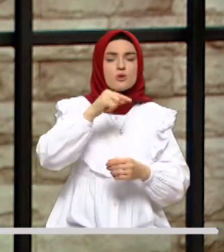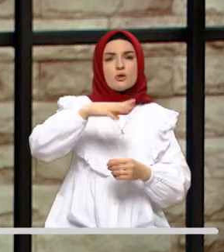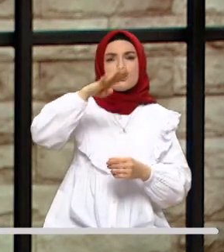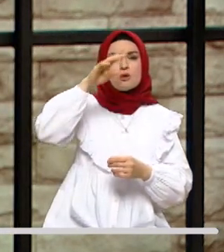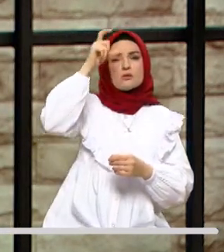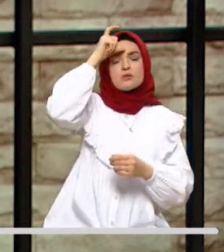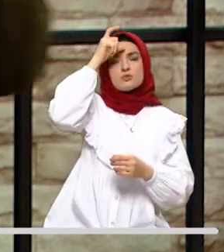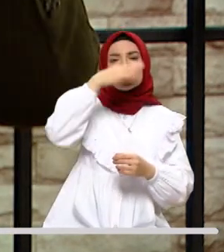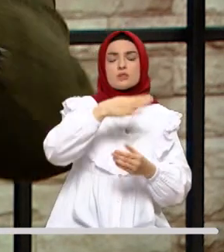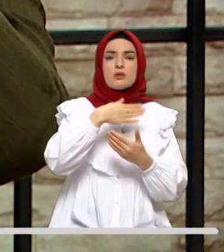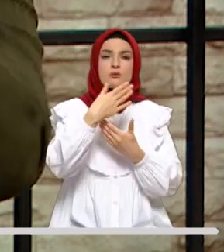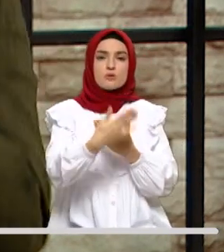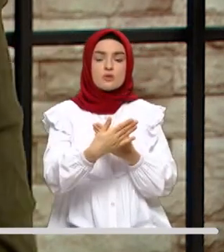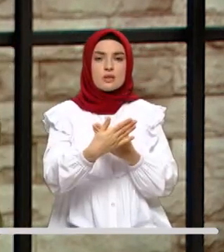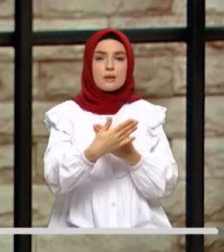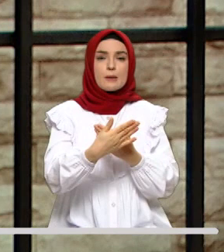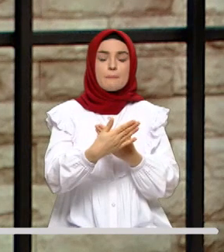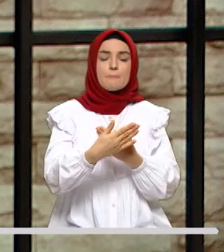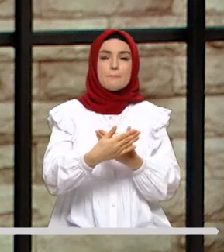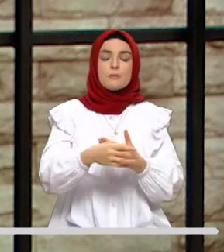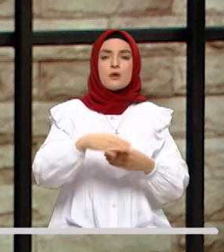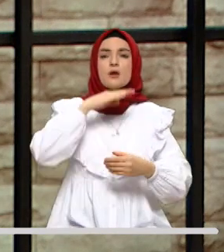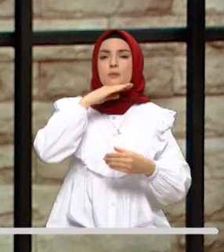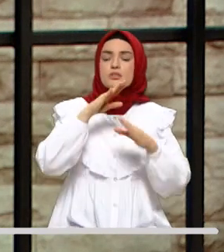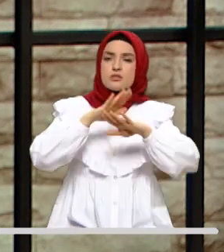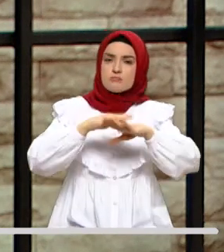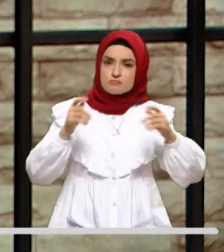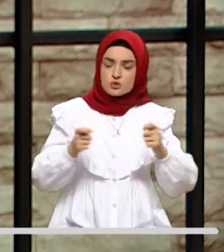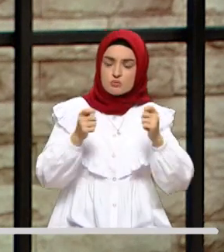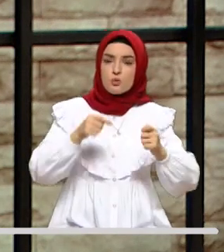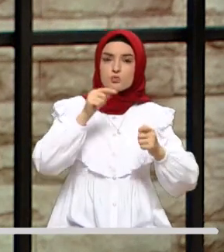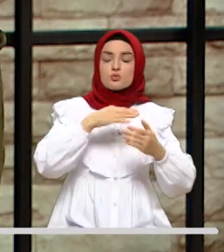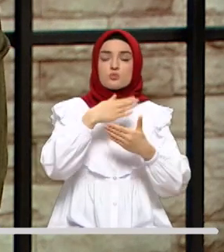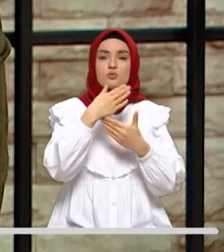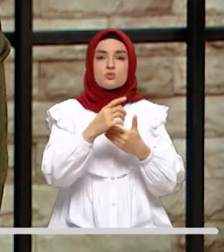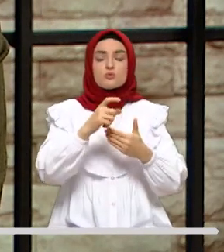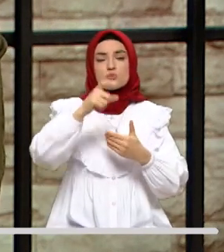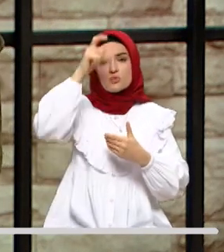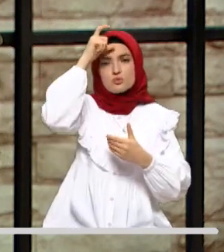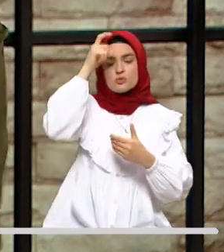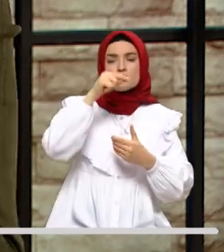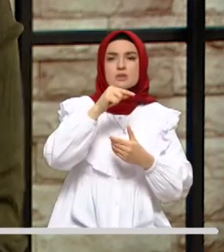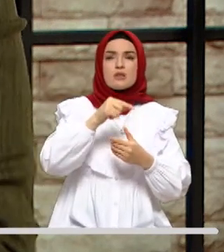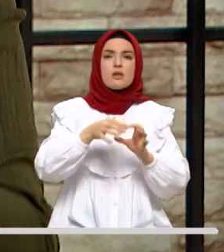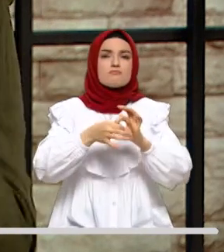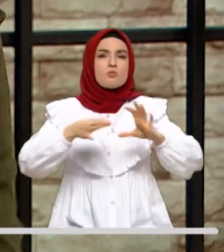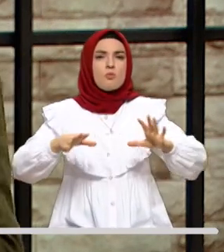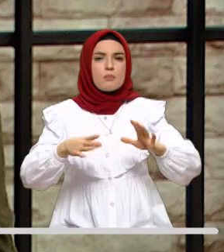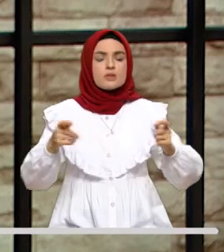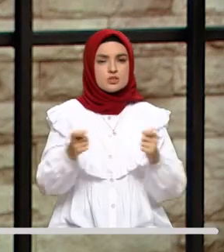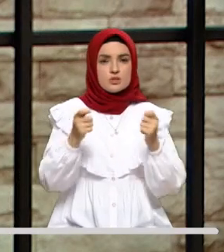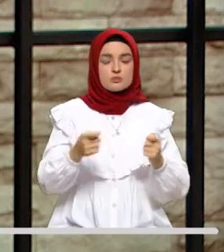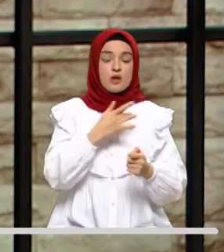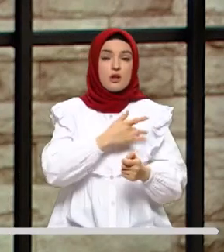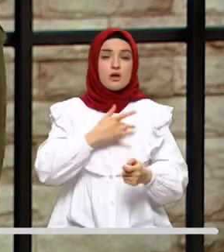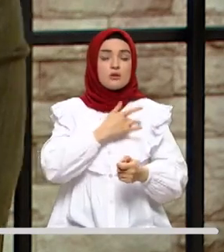değil, dünden beri yüzyıllardır Doğu Türkistan Türklerini mankurtlaştırmaya çalışmış. Anadolu'yu